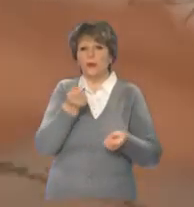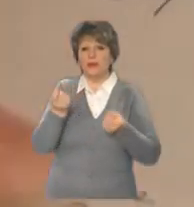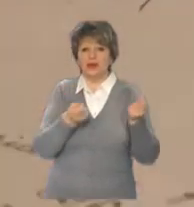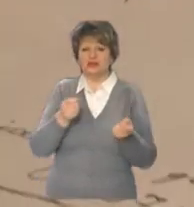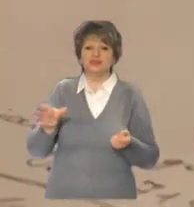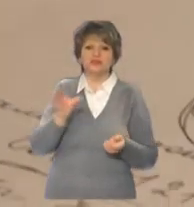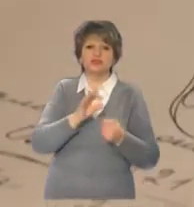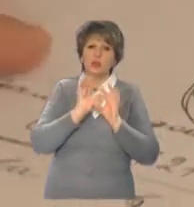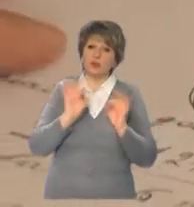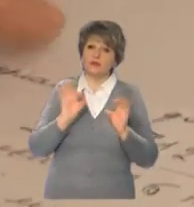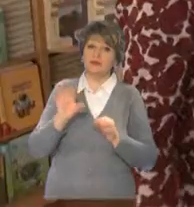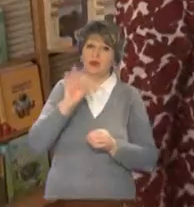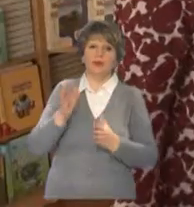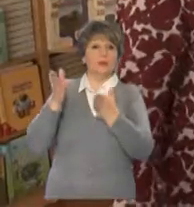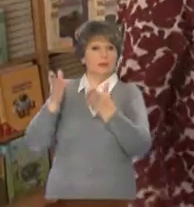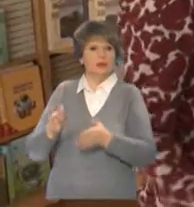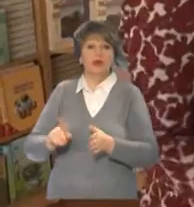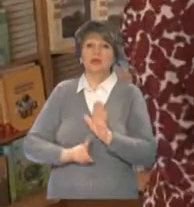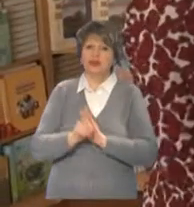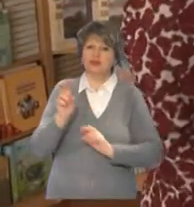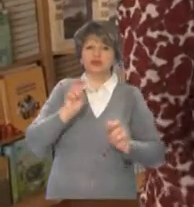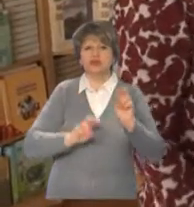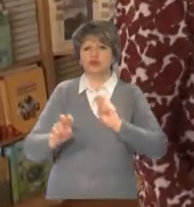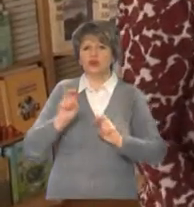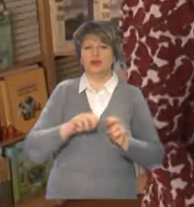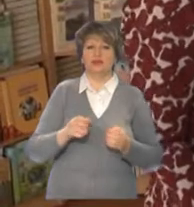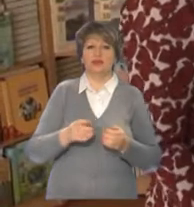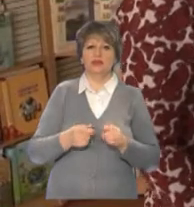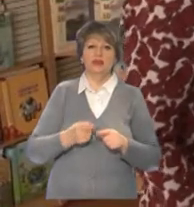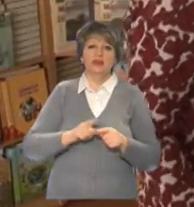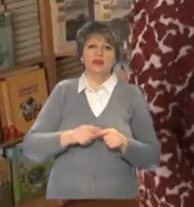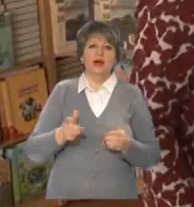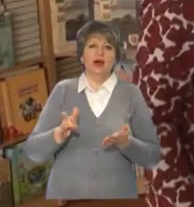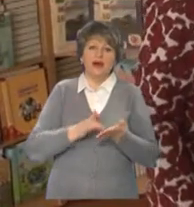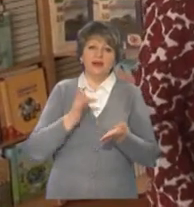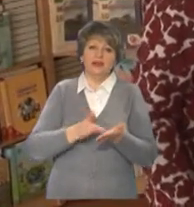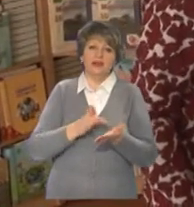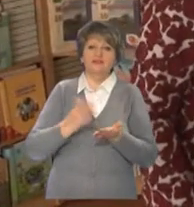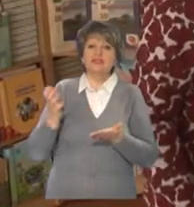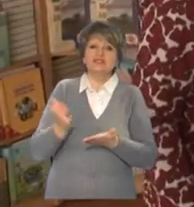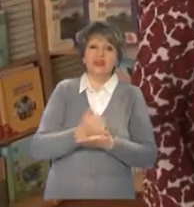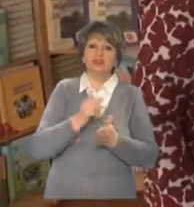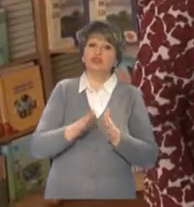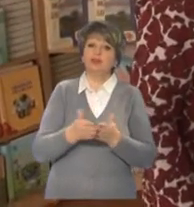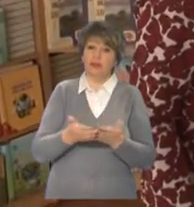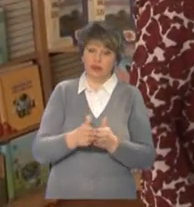нього. Стали шукати в архівах підтвердження того, що він у нас навчався. Знайшли